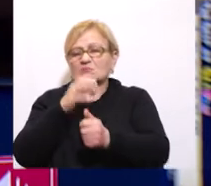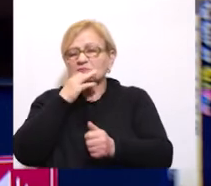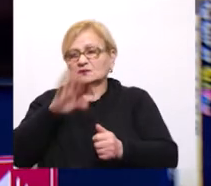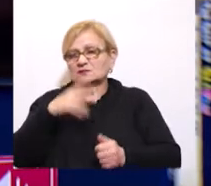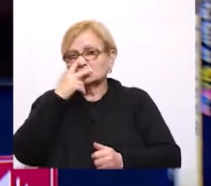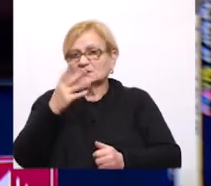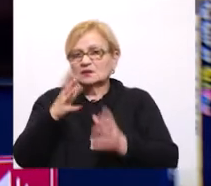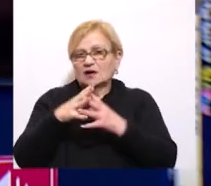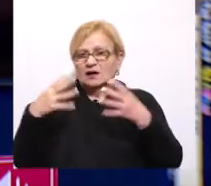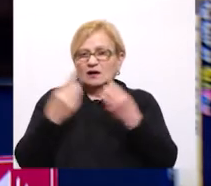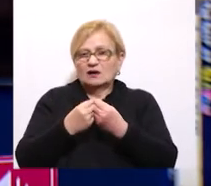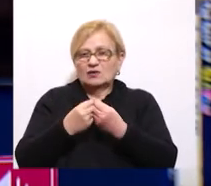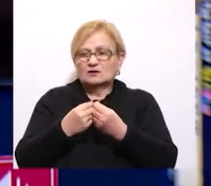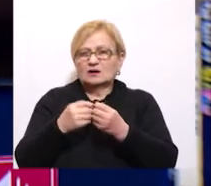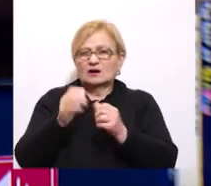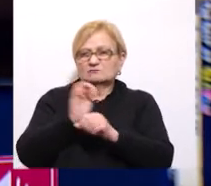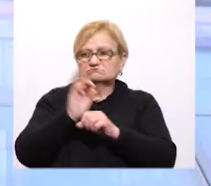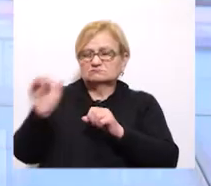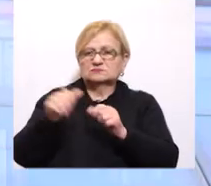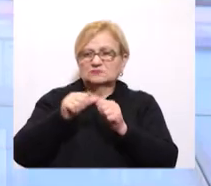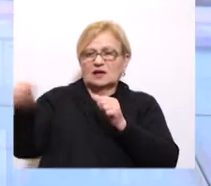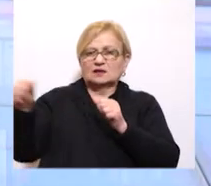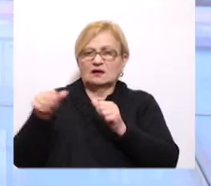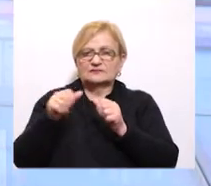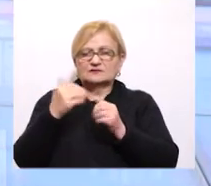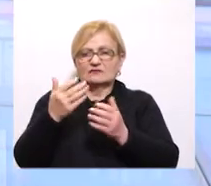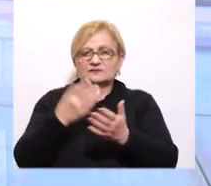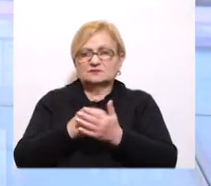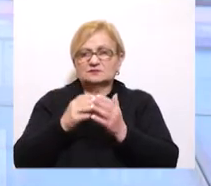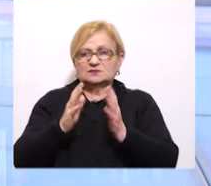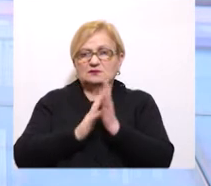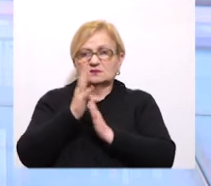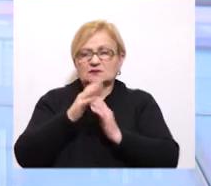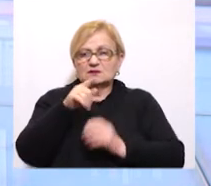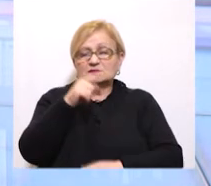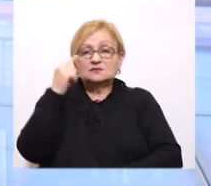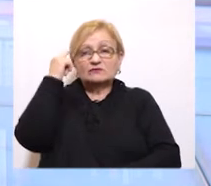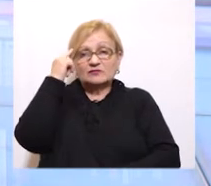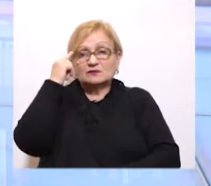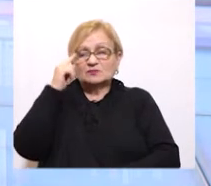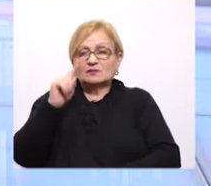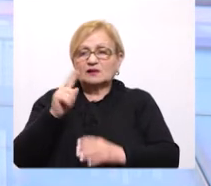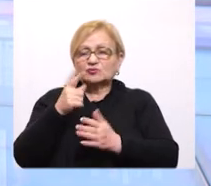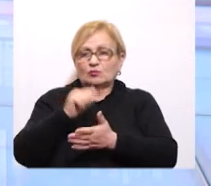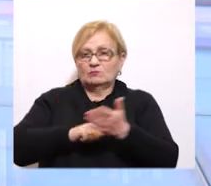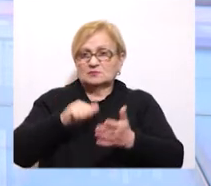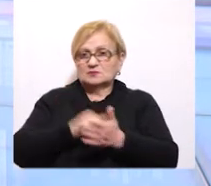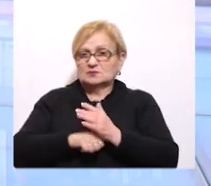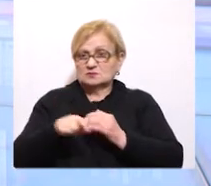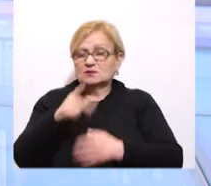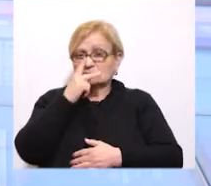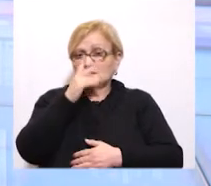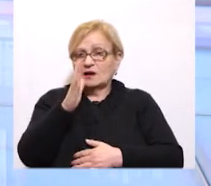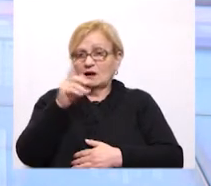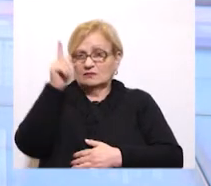მას ოჯახთან ერთად გარიყავს თავისი ხალხი. მაშინ დაფიქრდებით ამის მიზეზებზე და